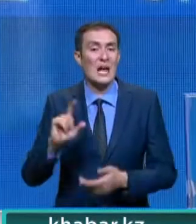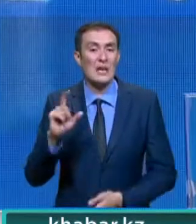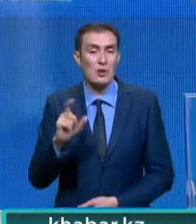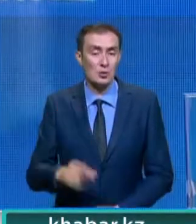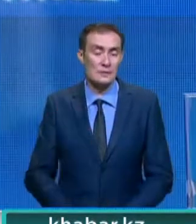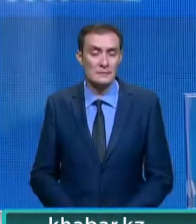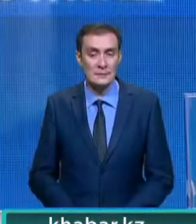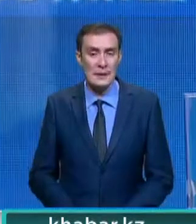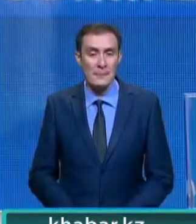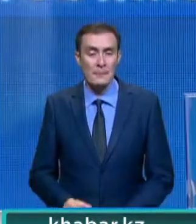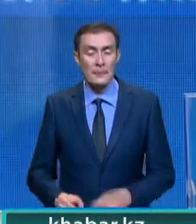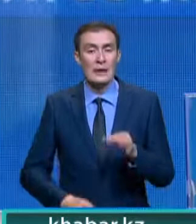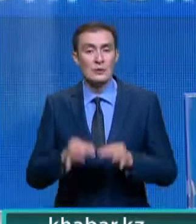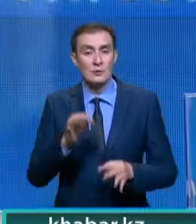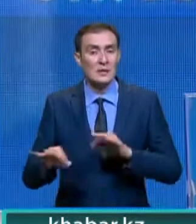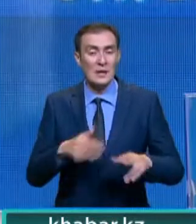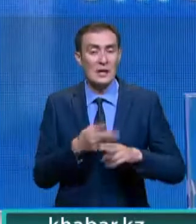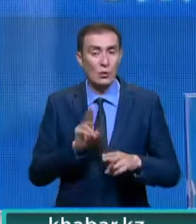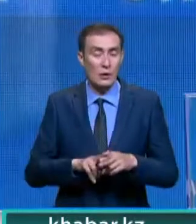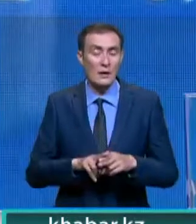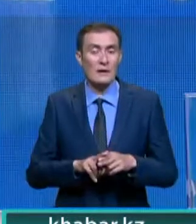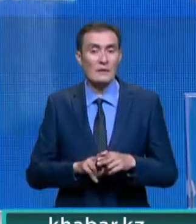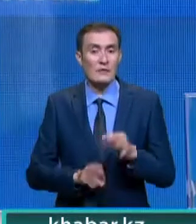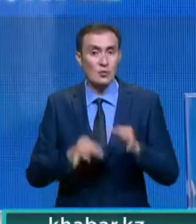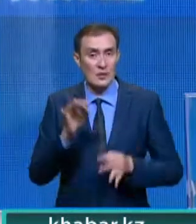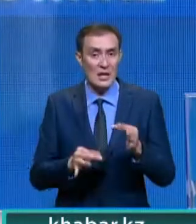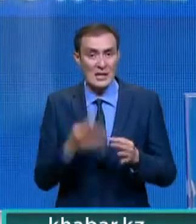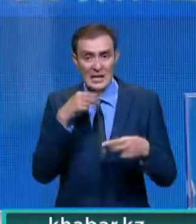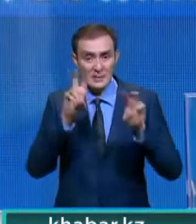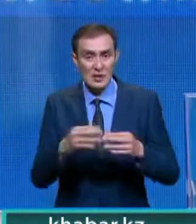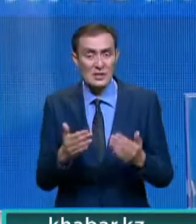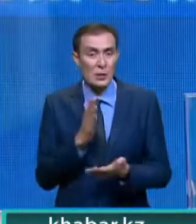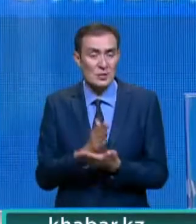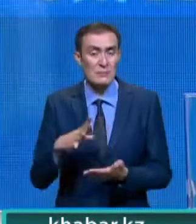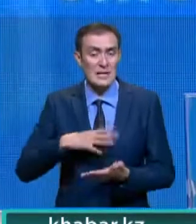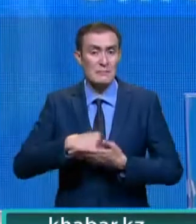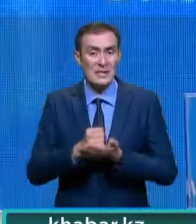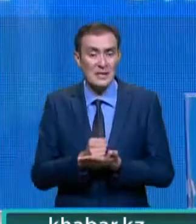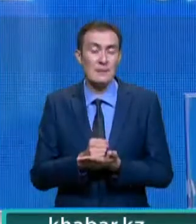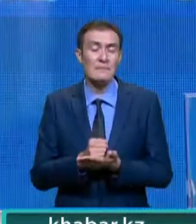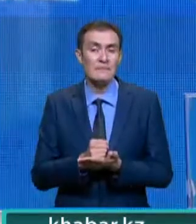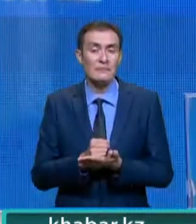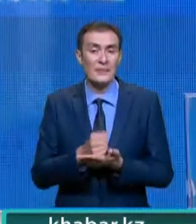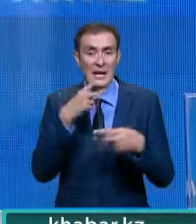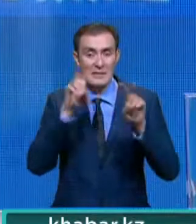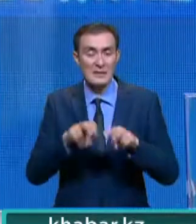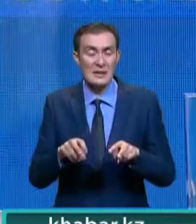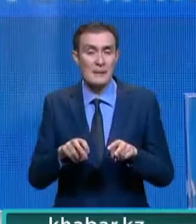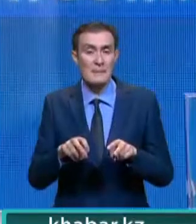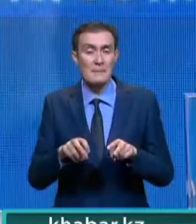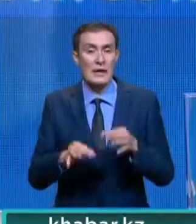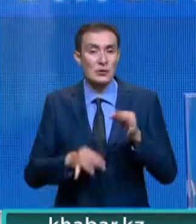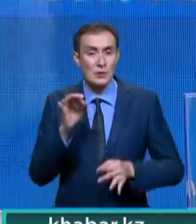Дела, которые находятся в производстве судов и были приняты в производство судов любого